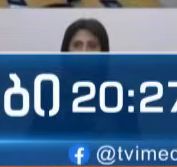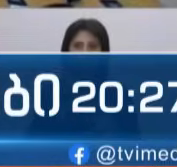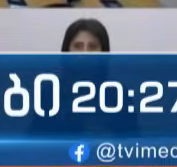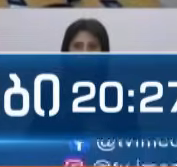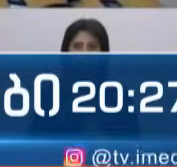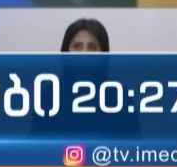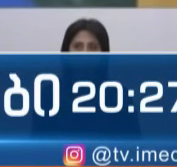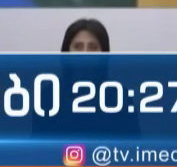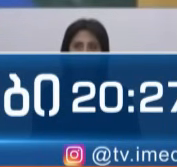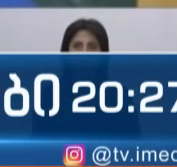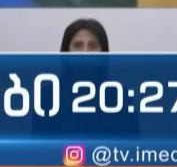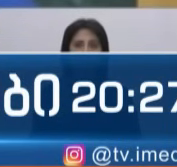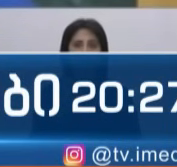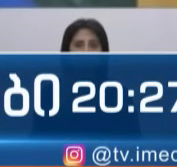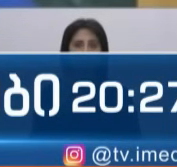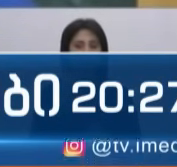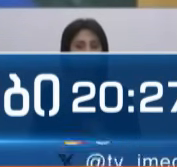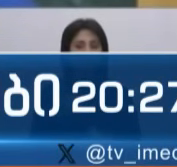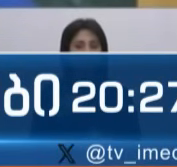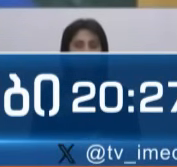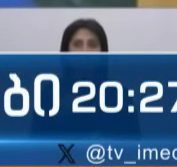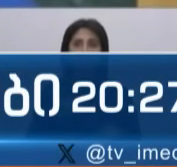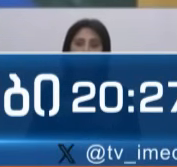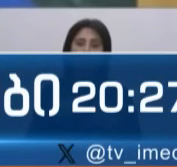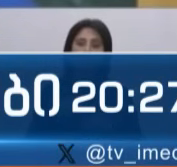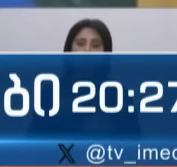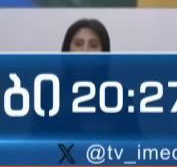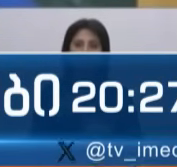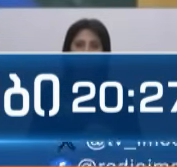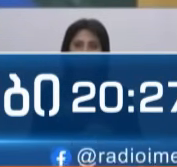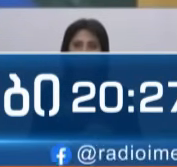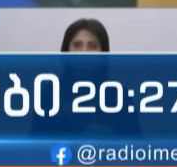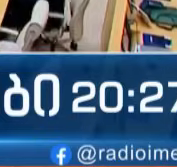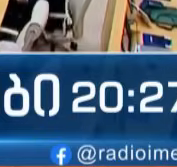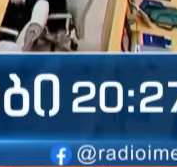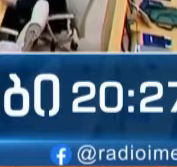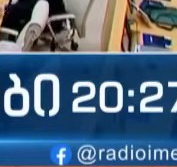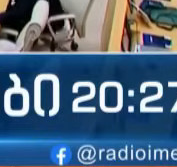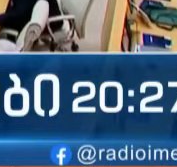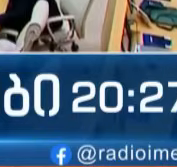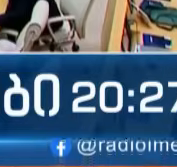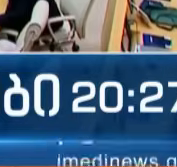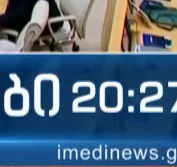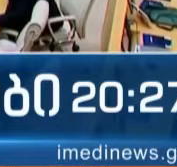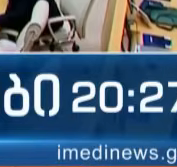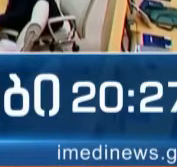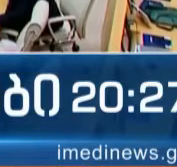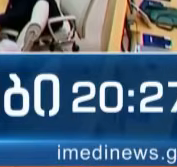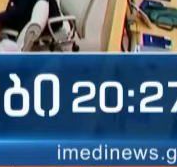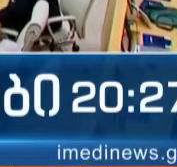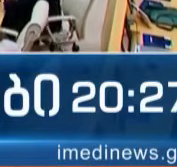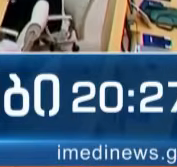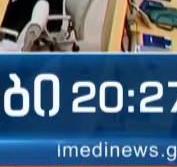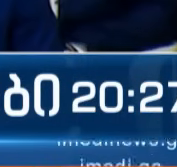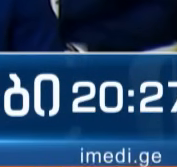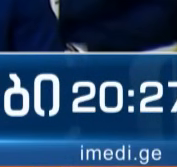შესაბამისა არავითარ ინტერესი არ მაქვს ვინმეს კორუფციას დაუფარო ხელი. მიუღებელი და სახელმწიფოებრივი